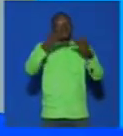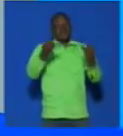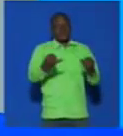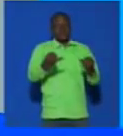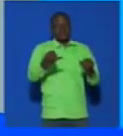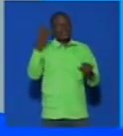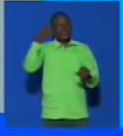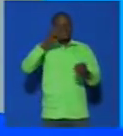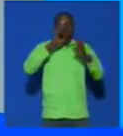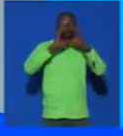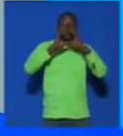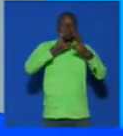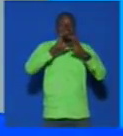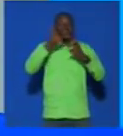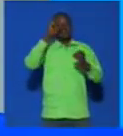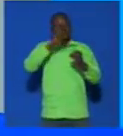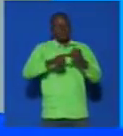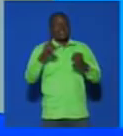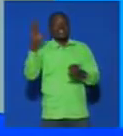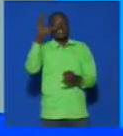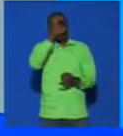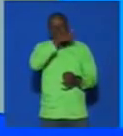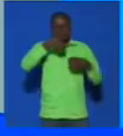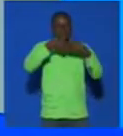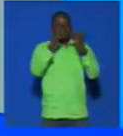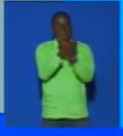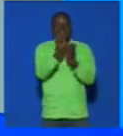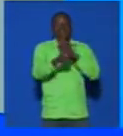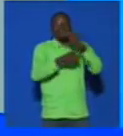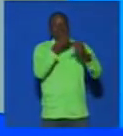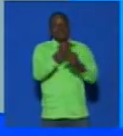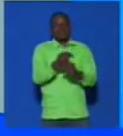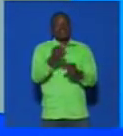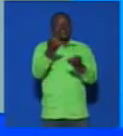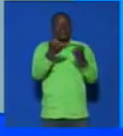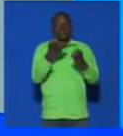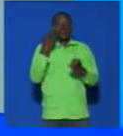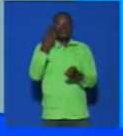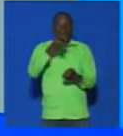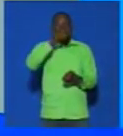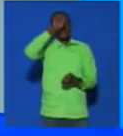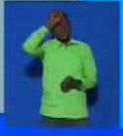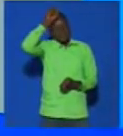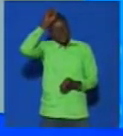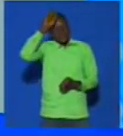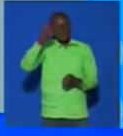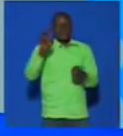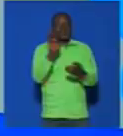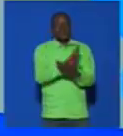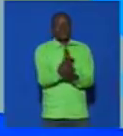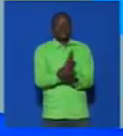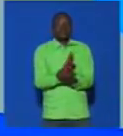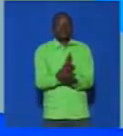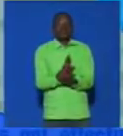qui commentent abondamment cette dernière chance pour l'équipe nationale si elle veut voir les pyramides de gizeh l'arrivée de presse avec vincent